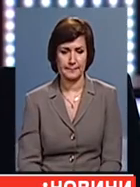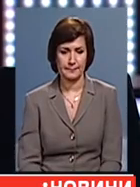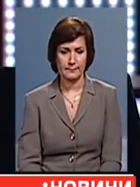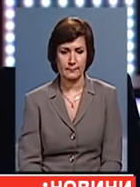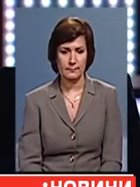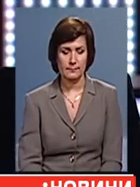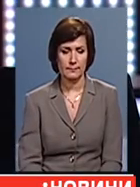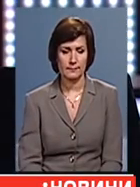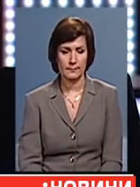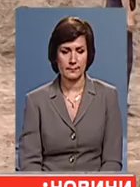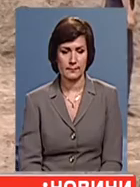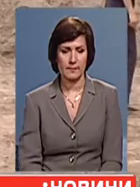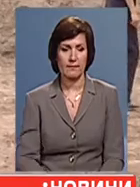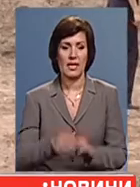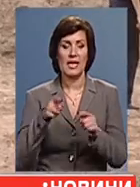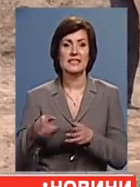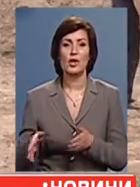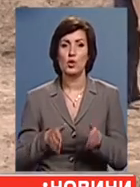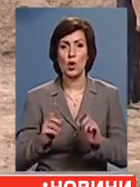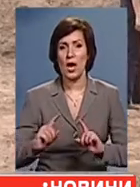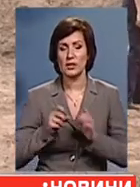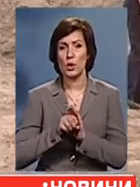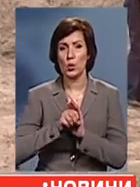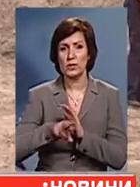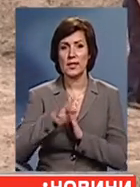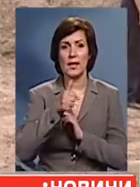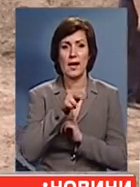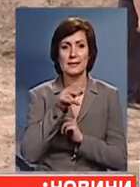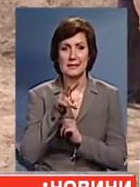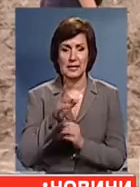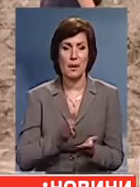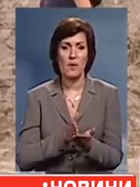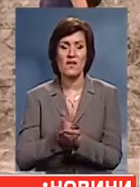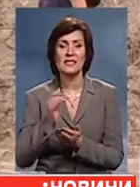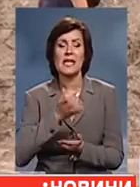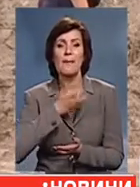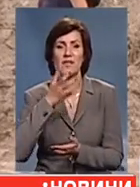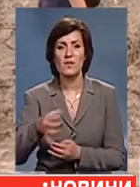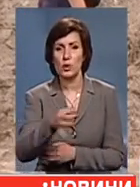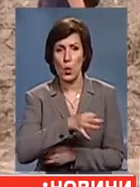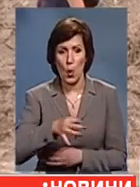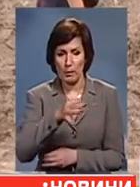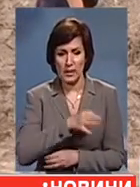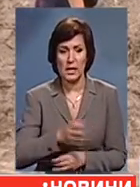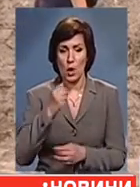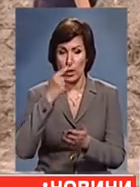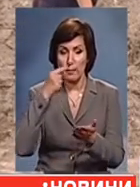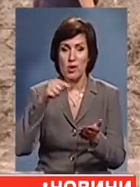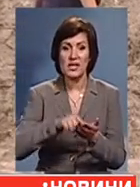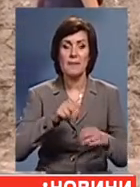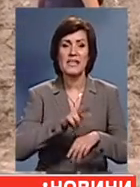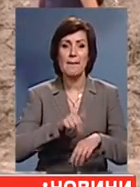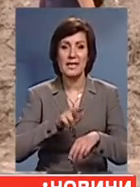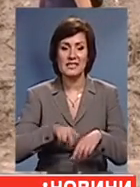сюжеті. Цією дорогою арештант-утікач Роман Гадзина пробирався на південь області. Коли в Чемеровецькому районі натрапив на